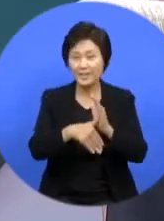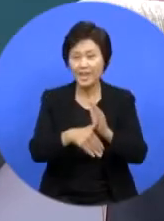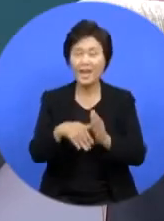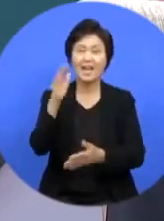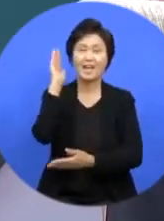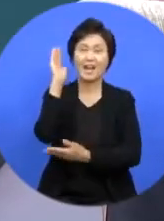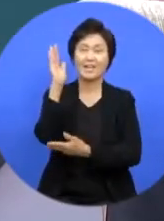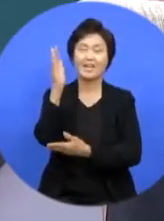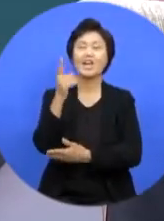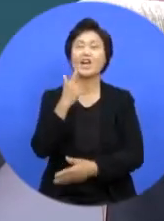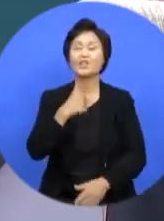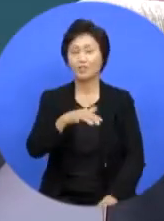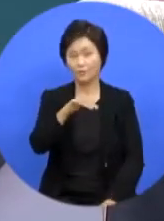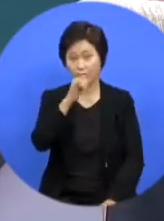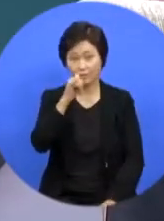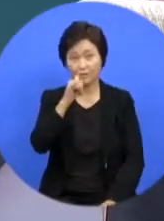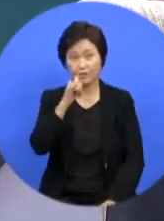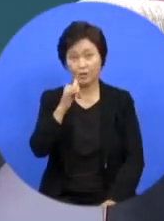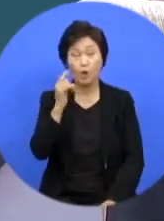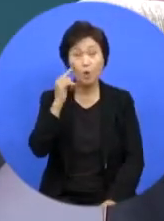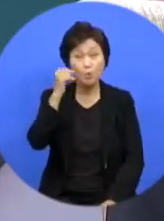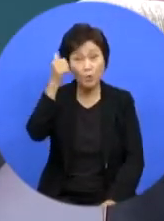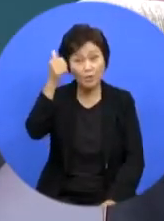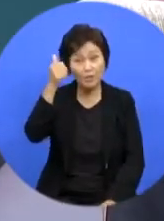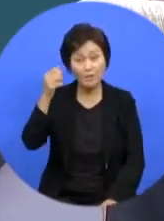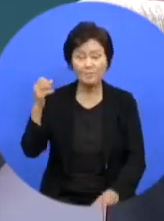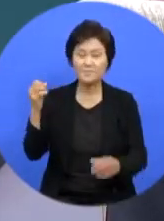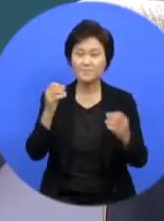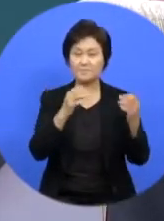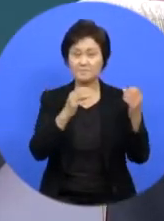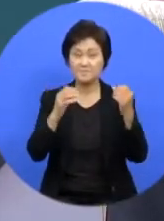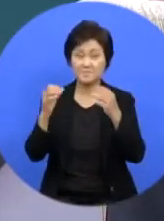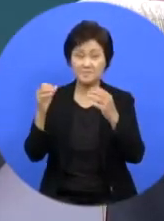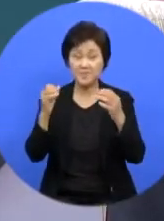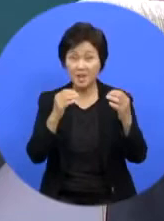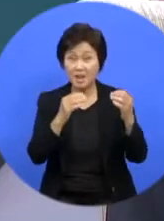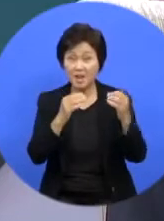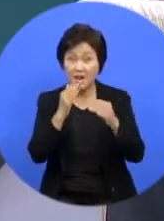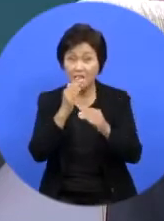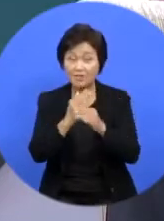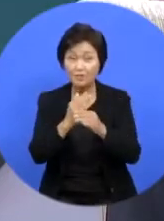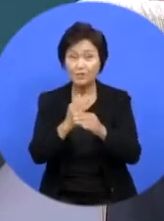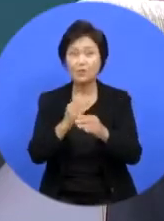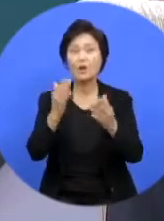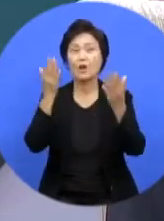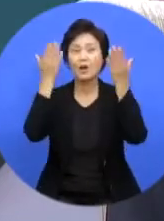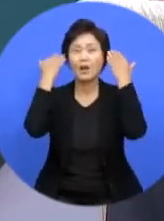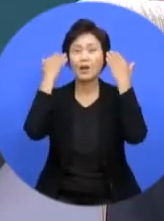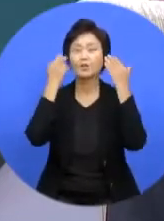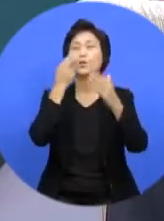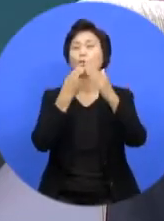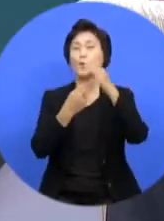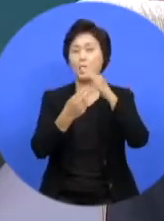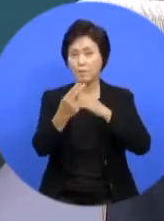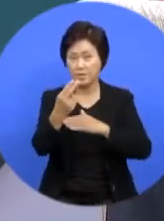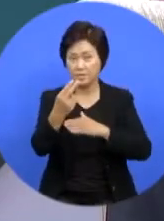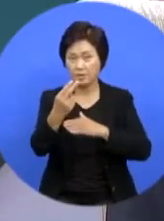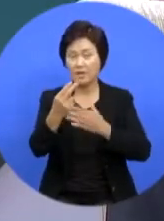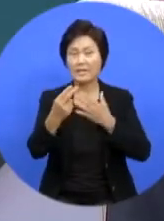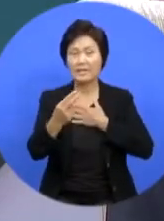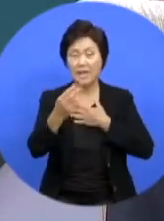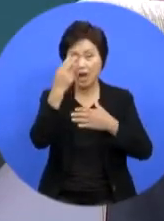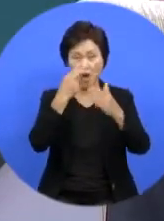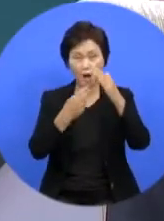학생들이랑 만나고 목사님들이랑 목사님이랑 얘기 나눠보니 그 학교의 비전이랑 미래랑 제가 일하고 싶은 학교랑